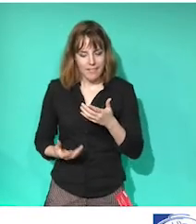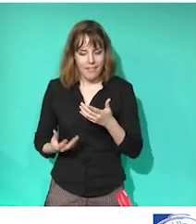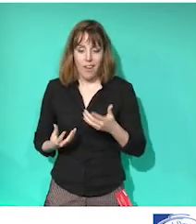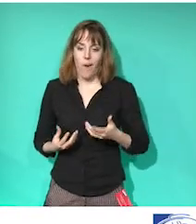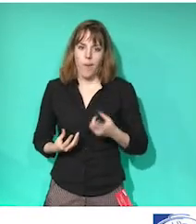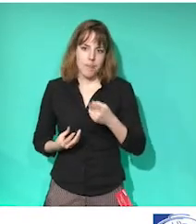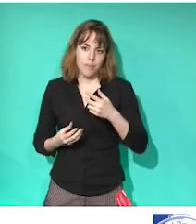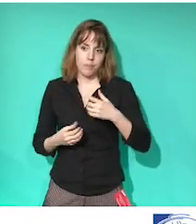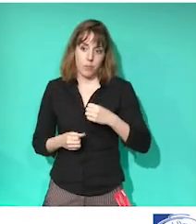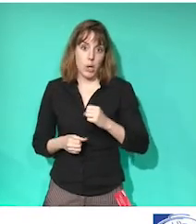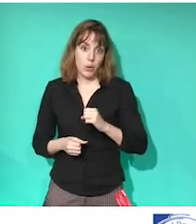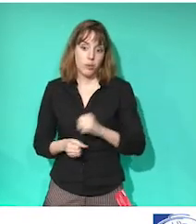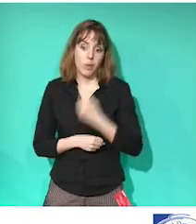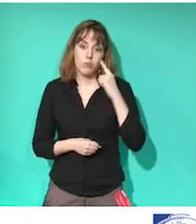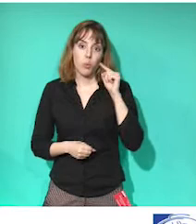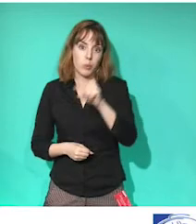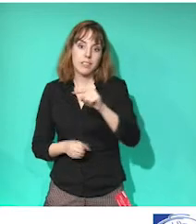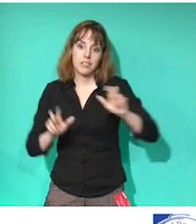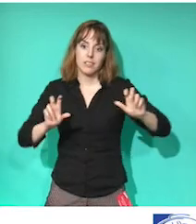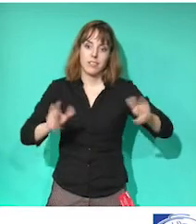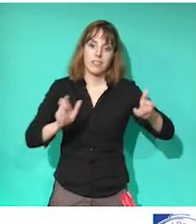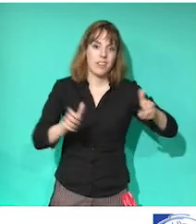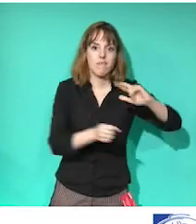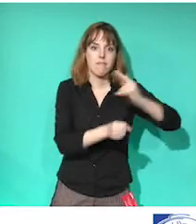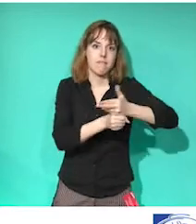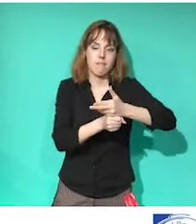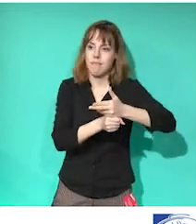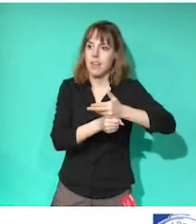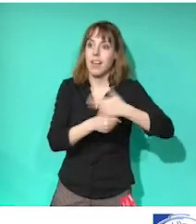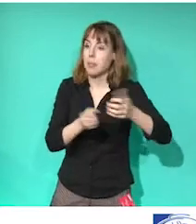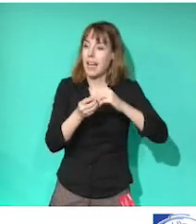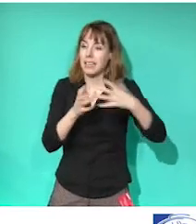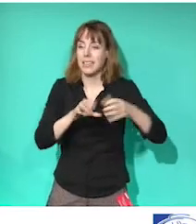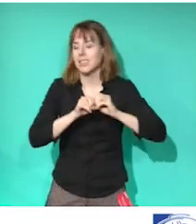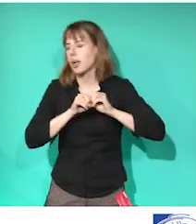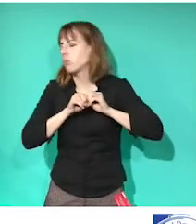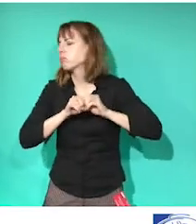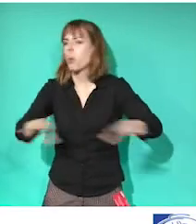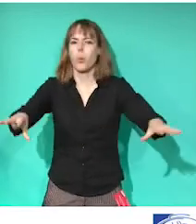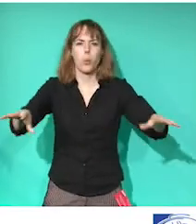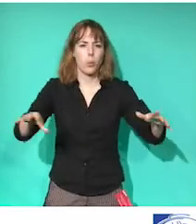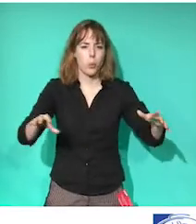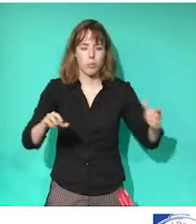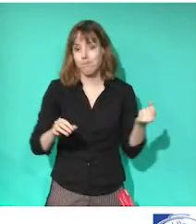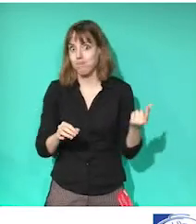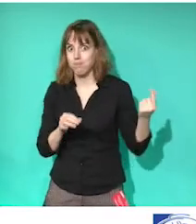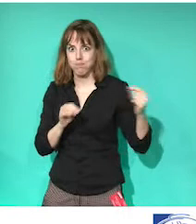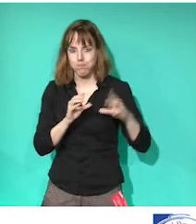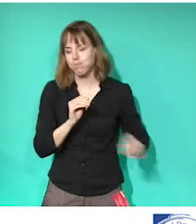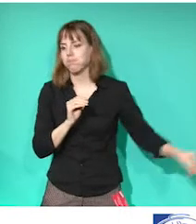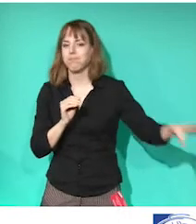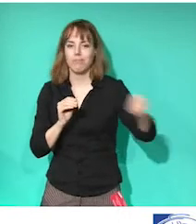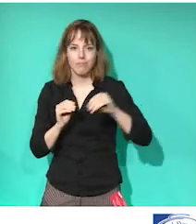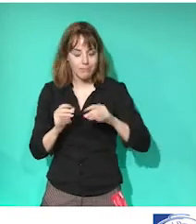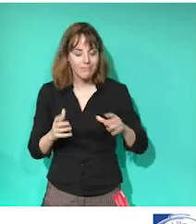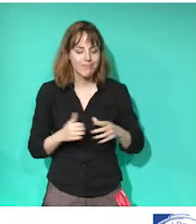été captée par la télévision, par Public Sénat, et elle avait tourné sur Internet avec une rapidité incroyable. Et il y